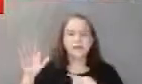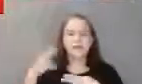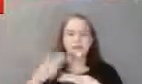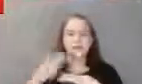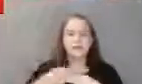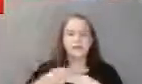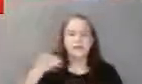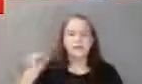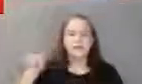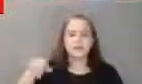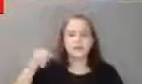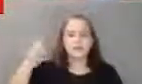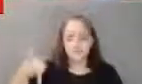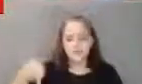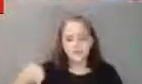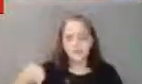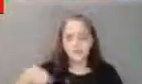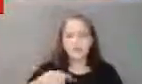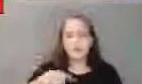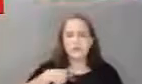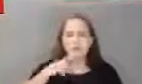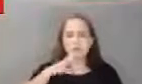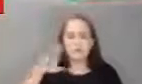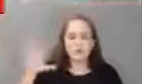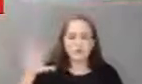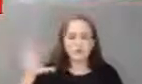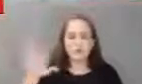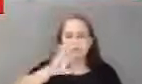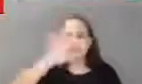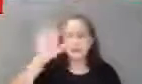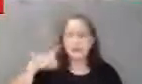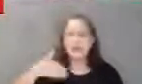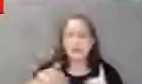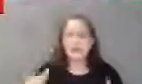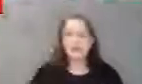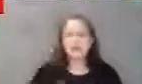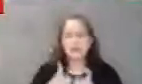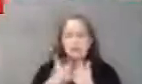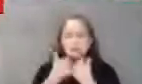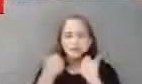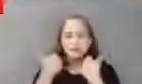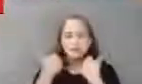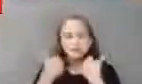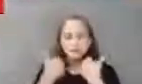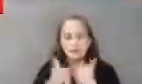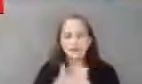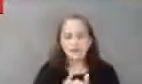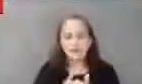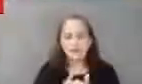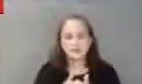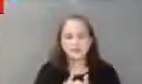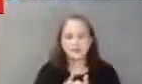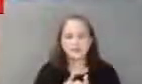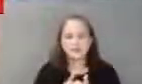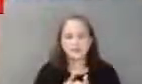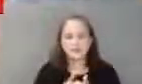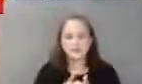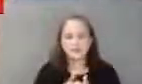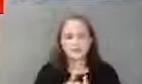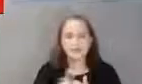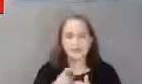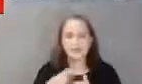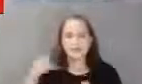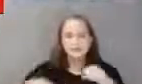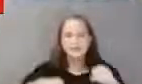ang dali ng bike lanes and making sure na safe din sila sa kanilang pagbiyahe sa bike lanes. Dahil sa pagpapatigil natin sa kanila,